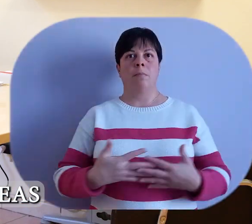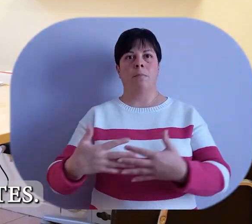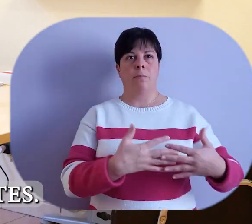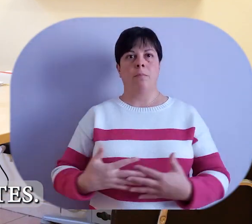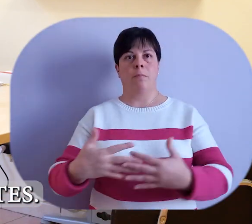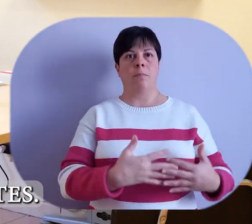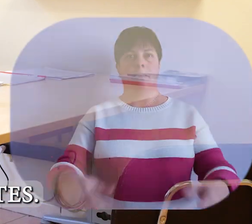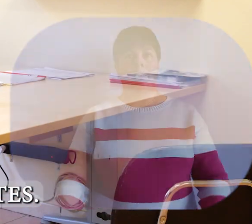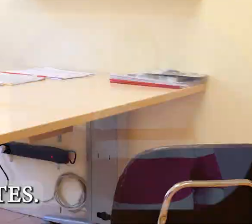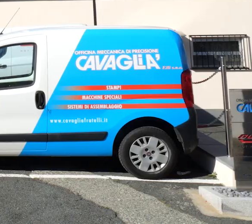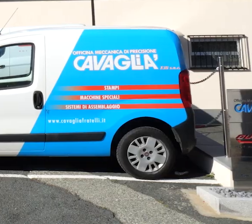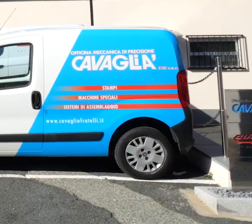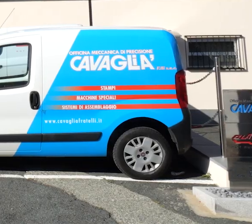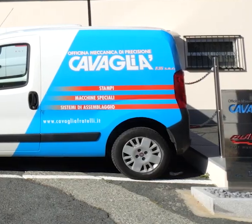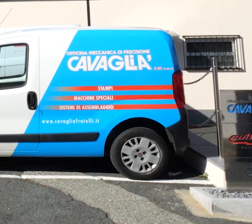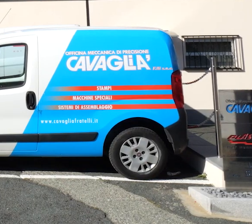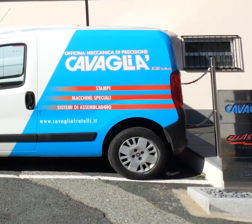oceano, negli Stati Uniti.